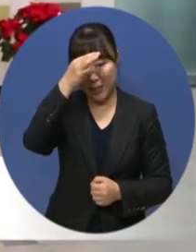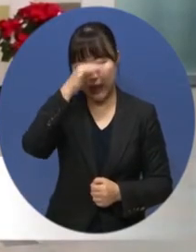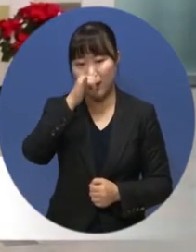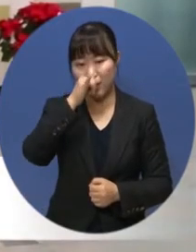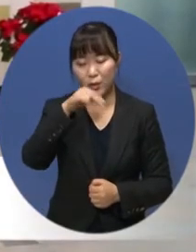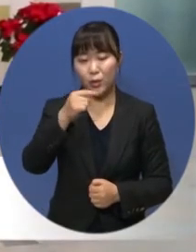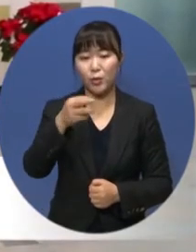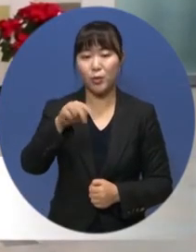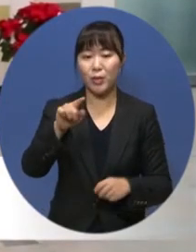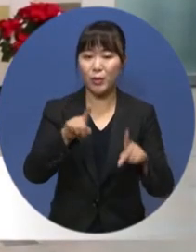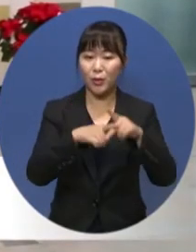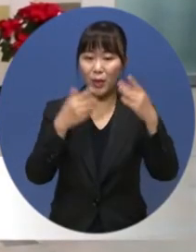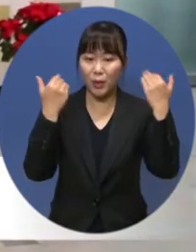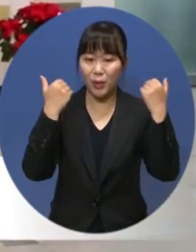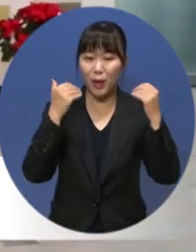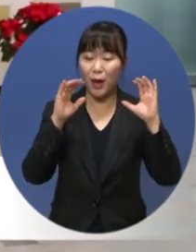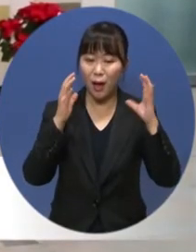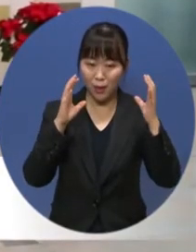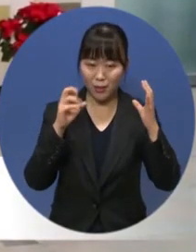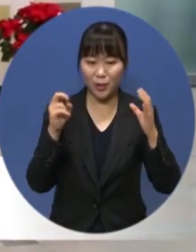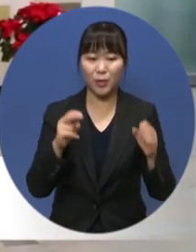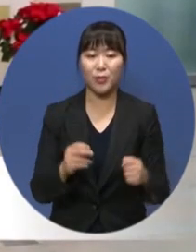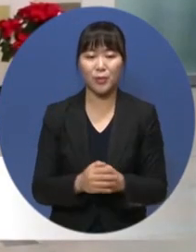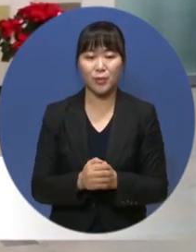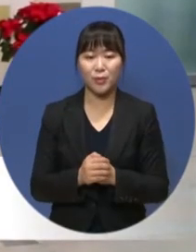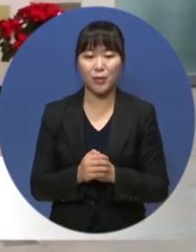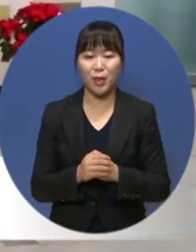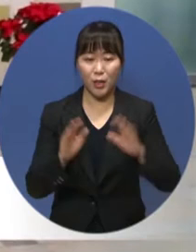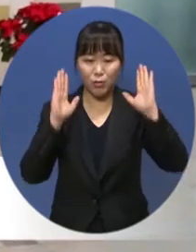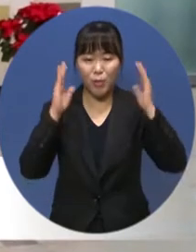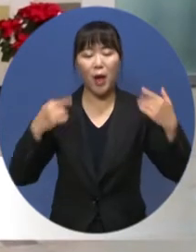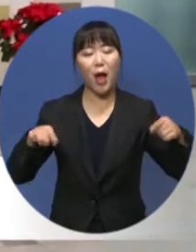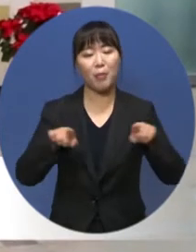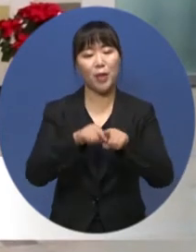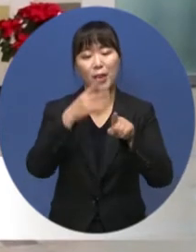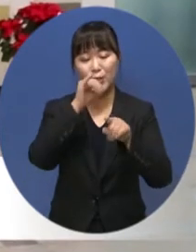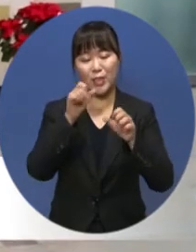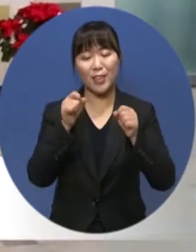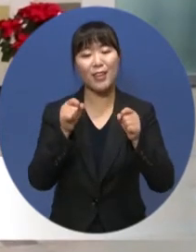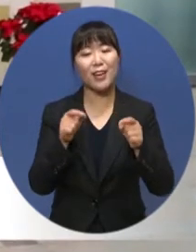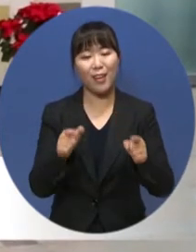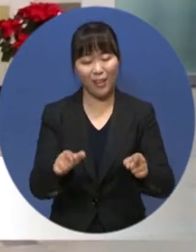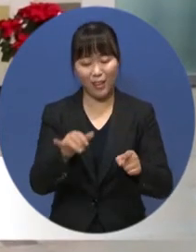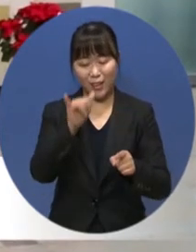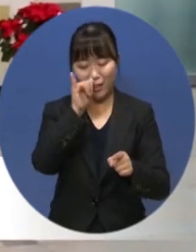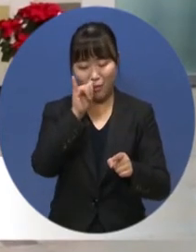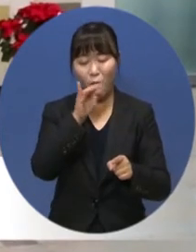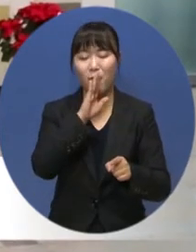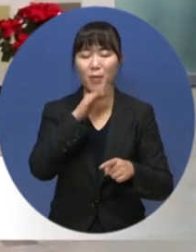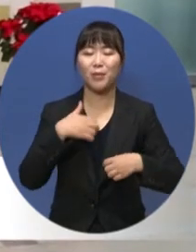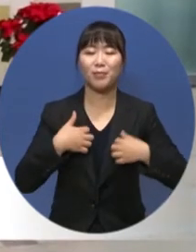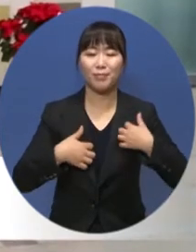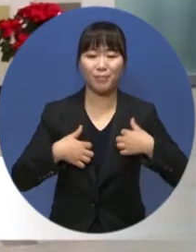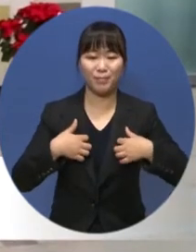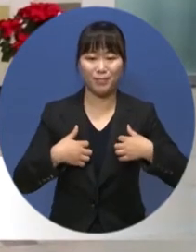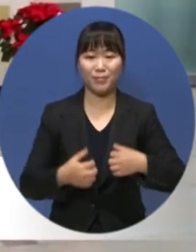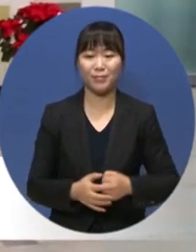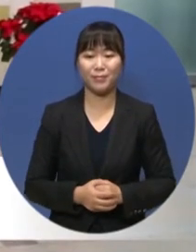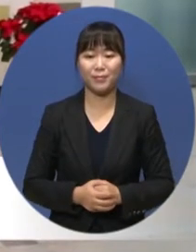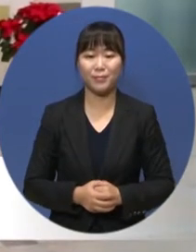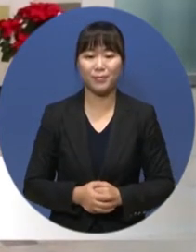우리 돌산초등학교 아동들과 수업을 같이 할수 있는 기회가 생겨서 저는 무척